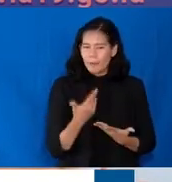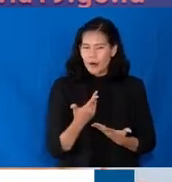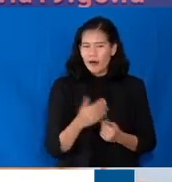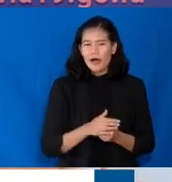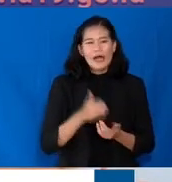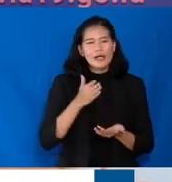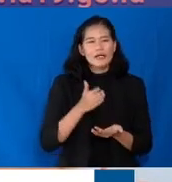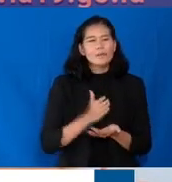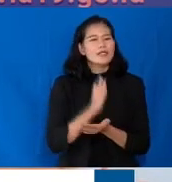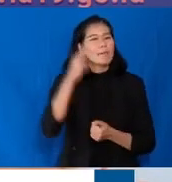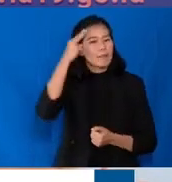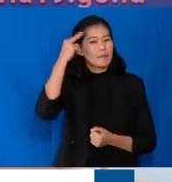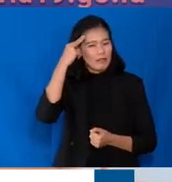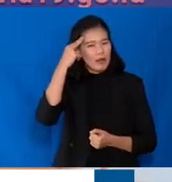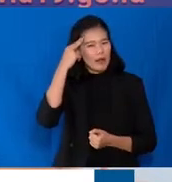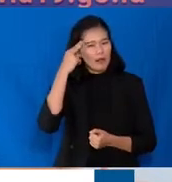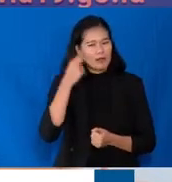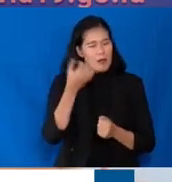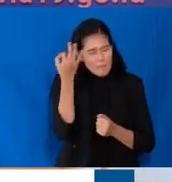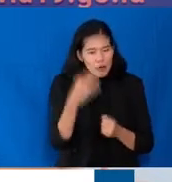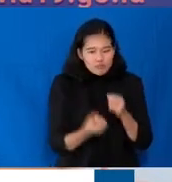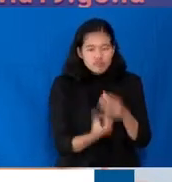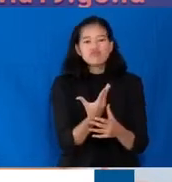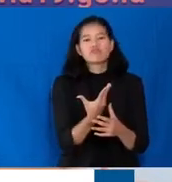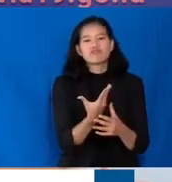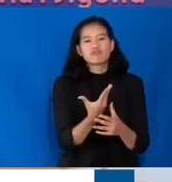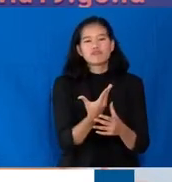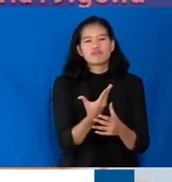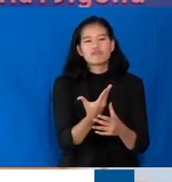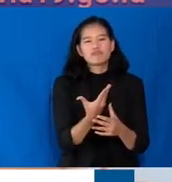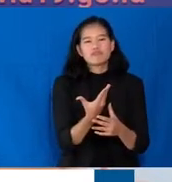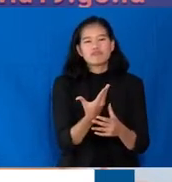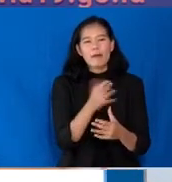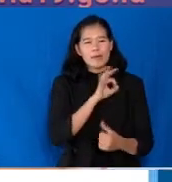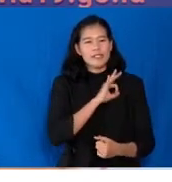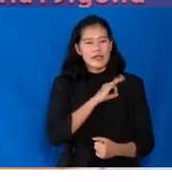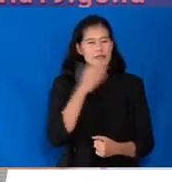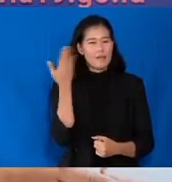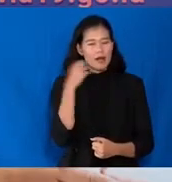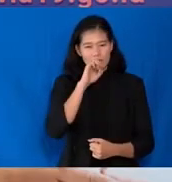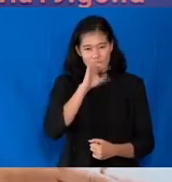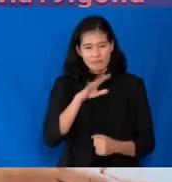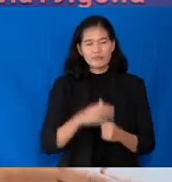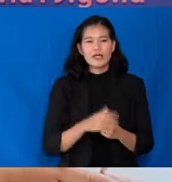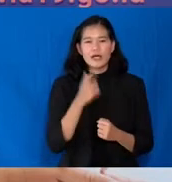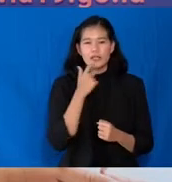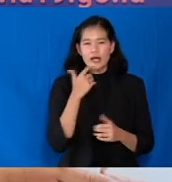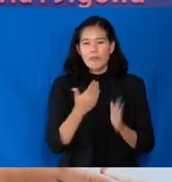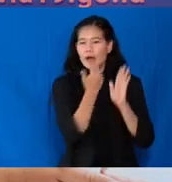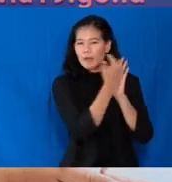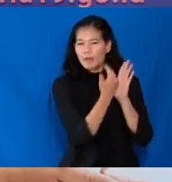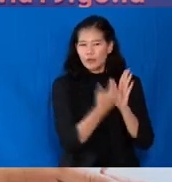kebijakan pemerintah yang baru saja dirilis kemarin oleh Bapak Presiden Yakni dengan menerbitkan Peraturan